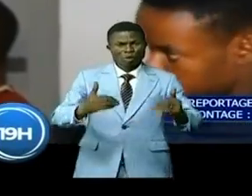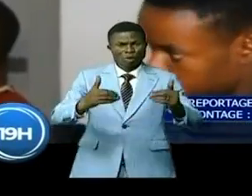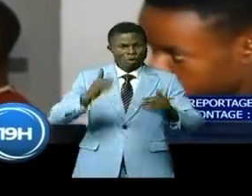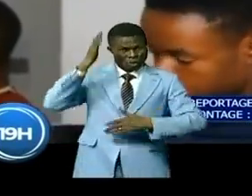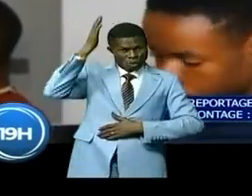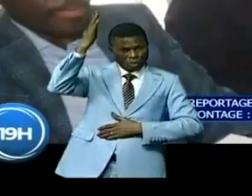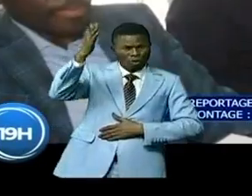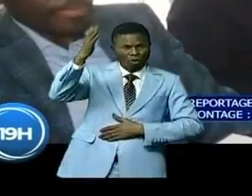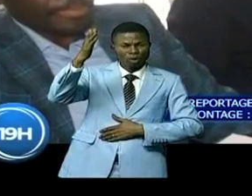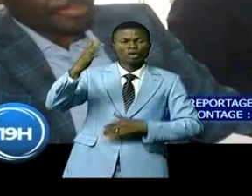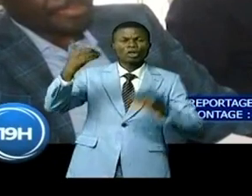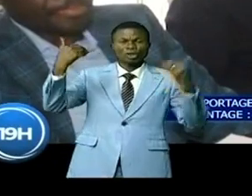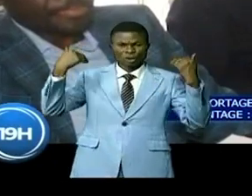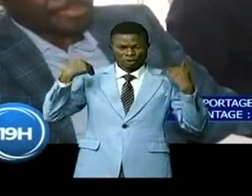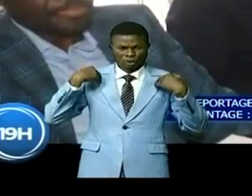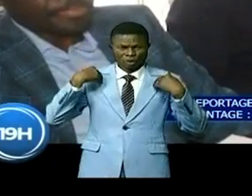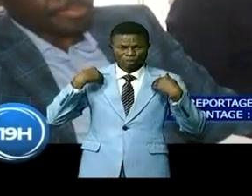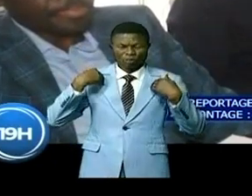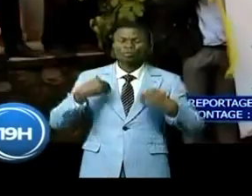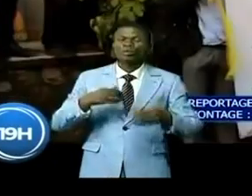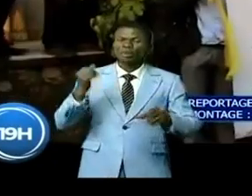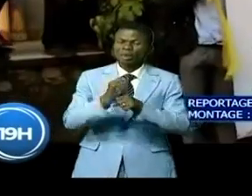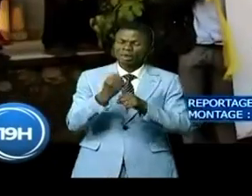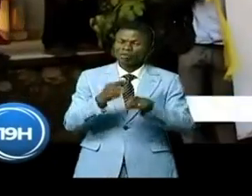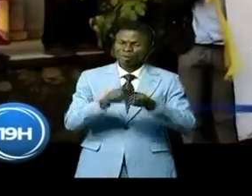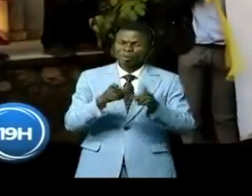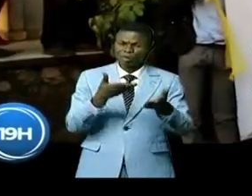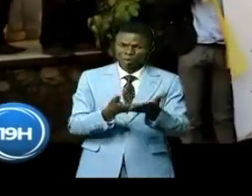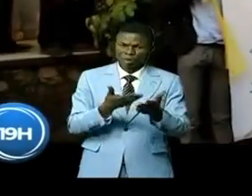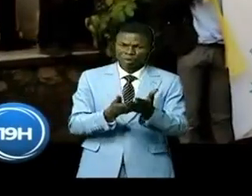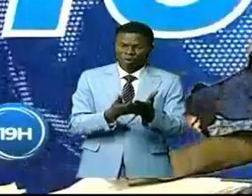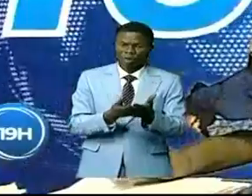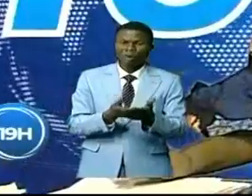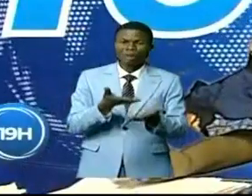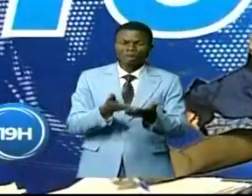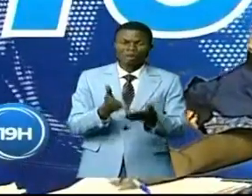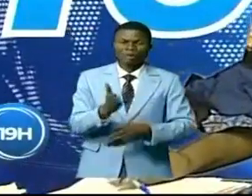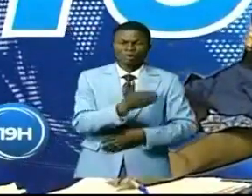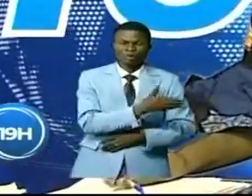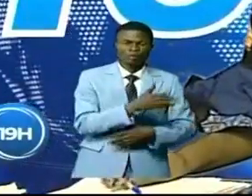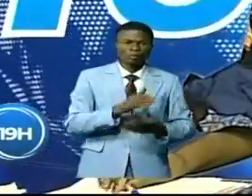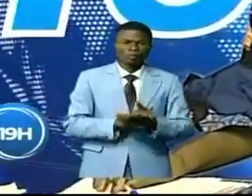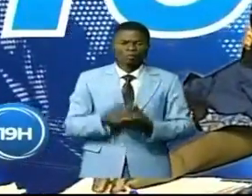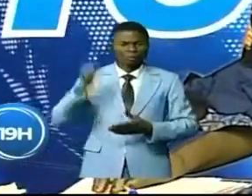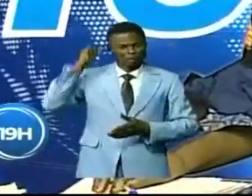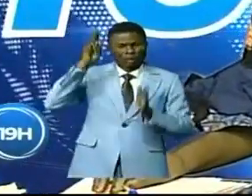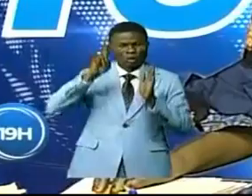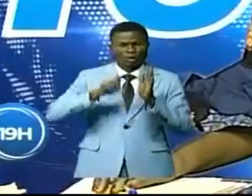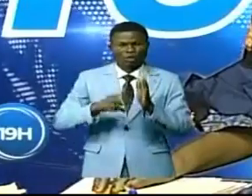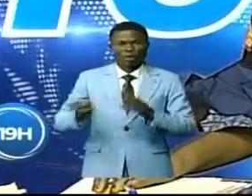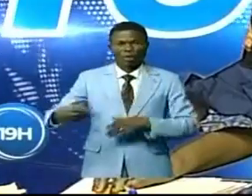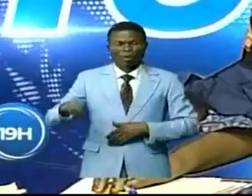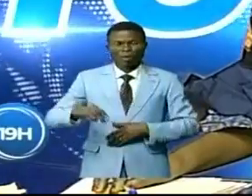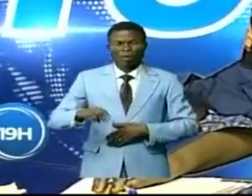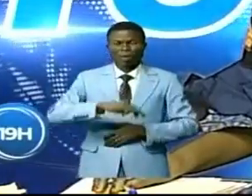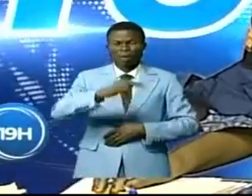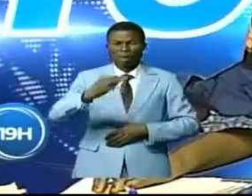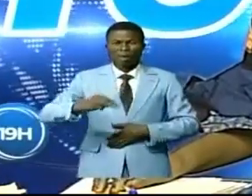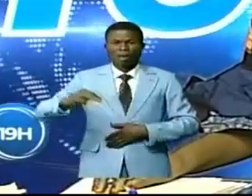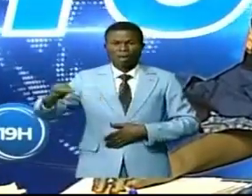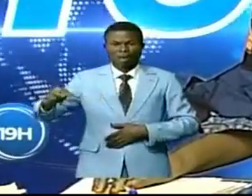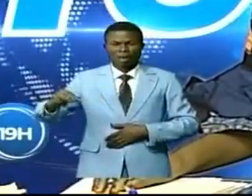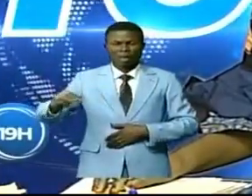d'autres team leaders qui se livreront au même exercice de redevabilité. Le gouverneur de la province du Maniema a